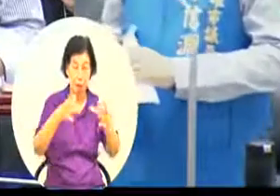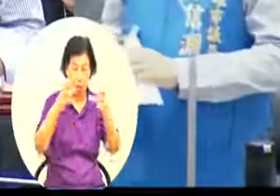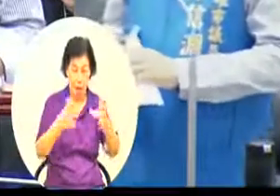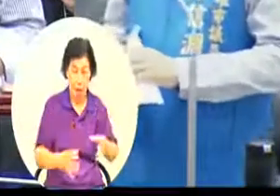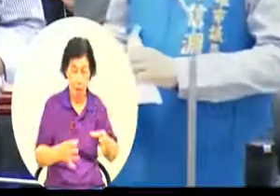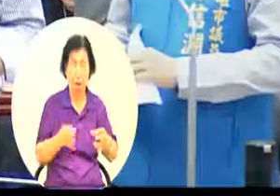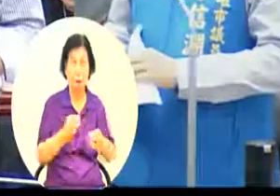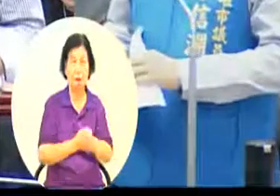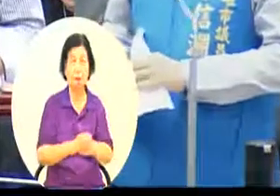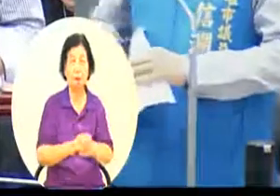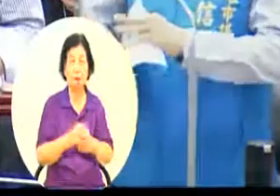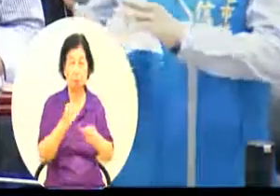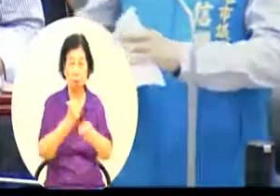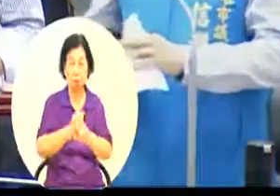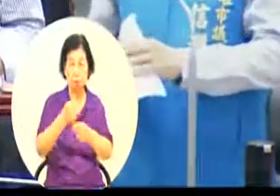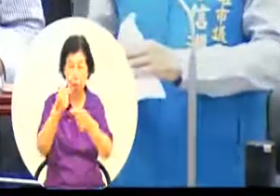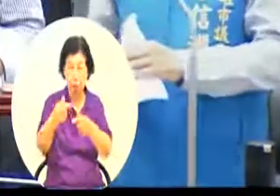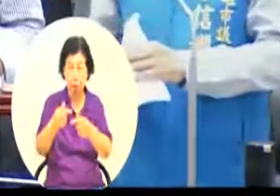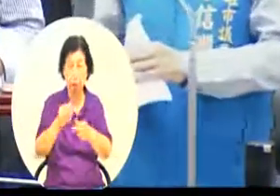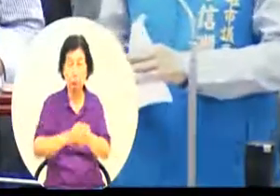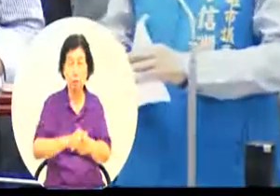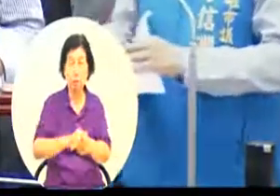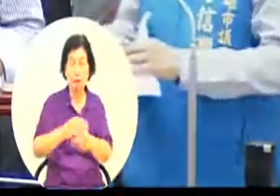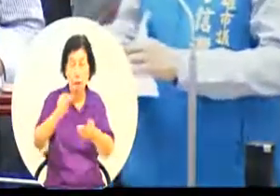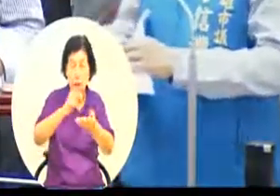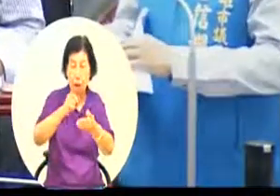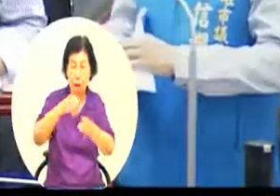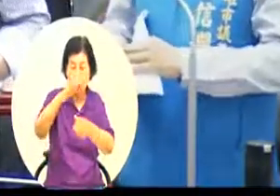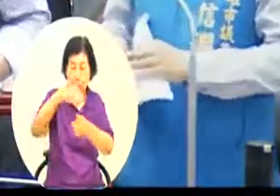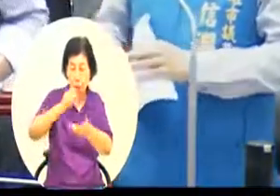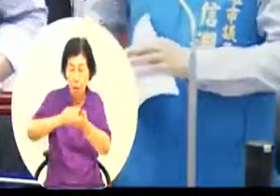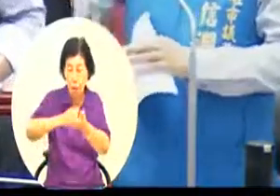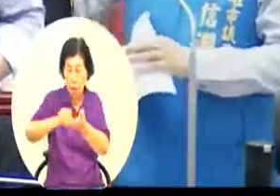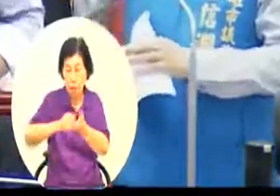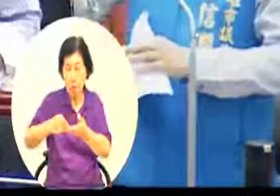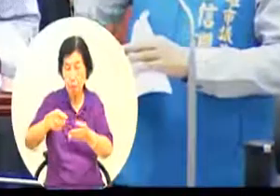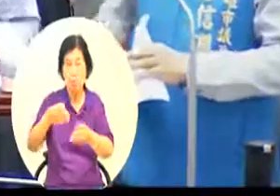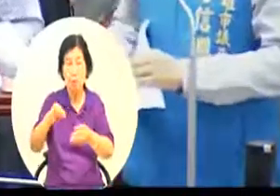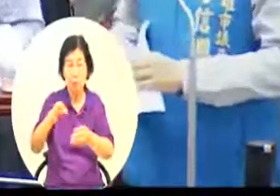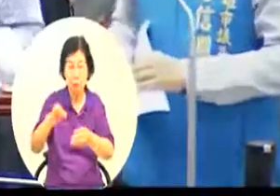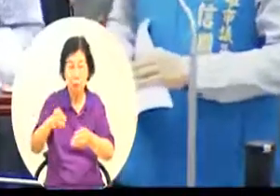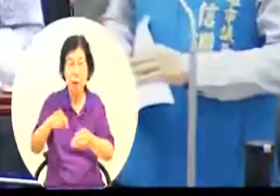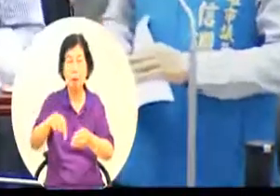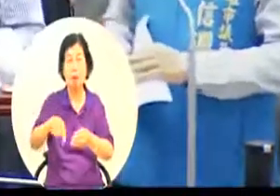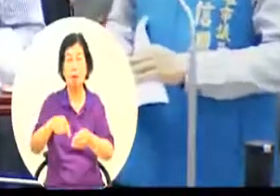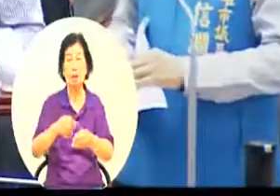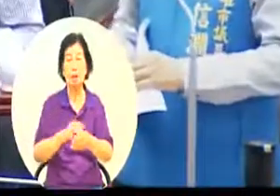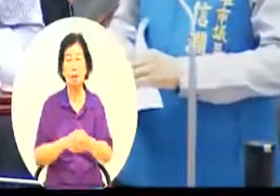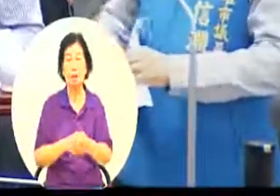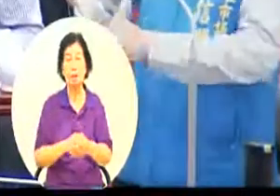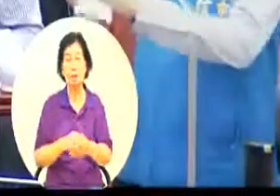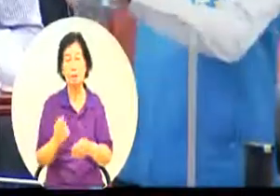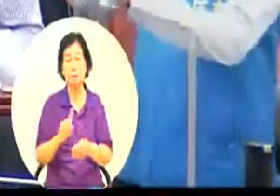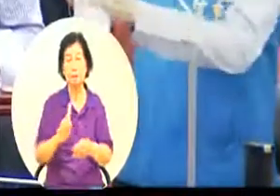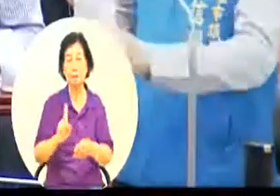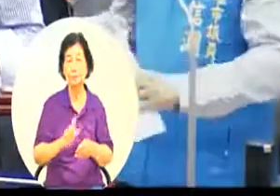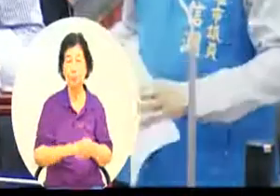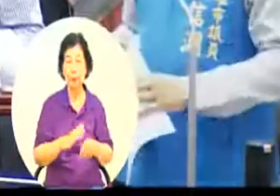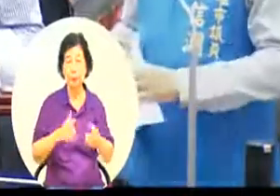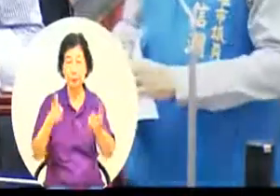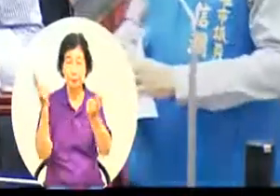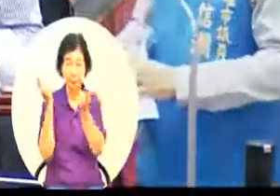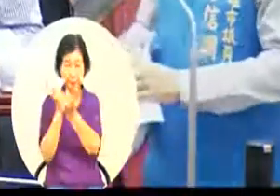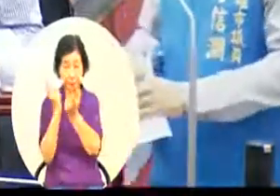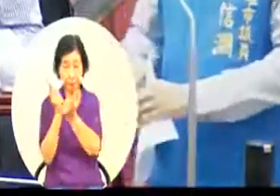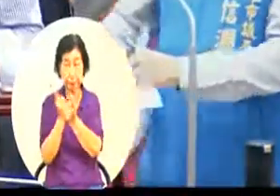商，这未来对我们营运量都是一个损失啊。你像台北市，他们捷运公共仔，他们要新建这个捷运站的